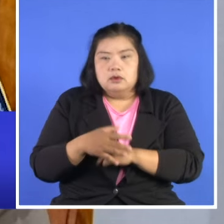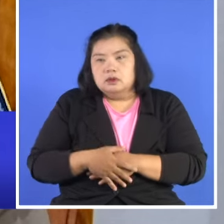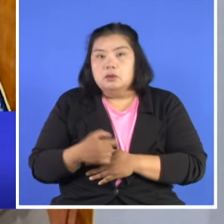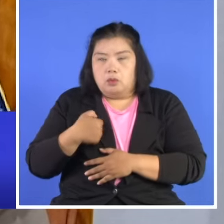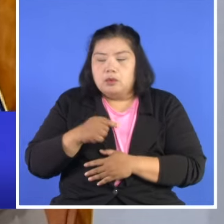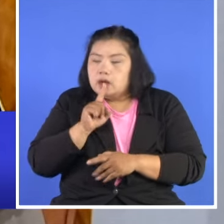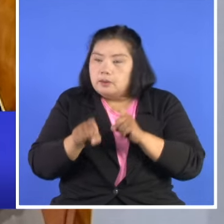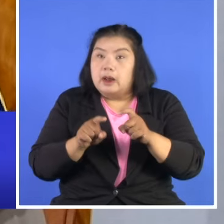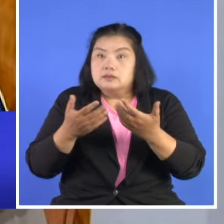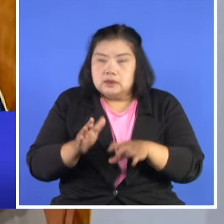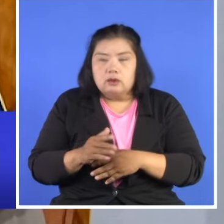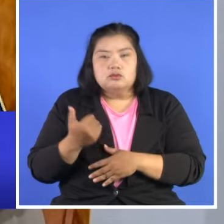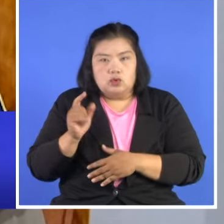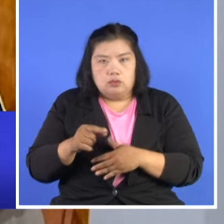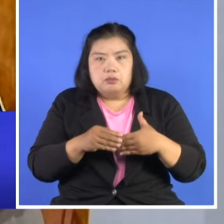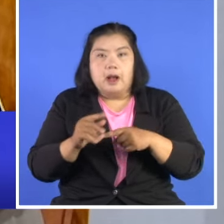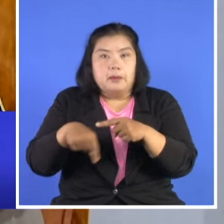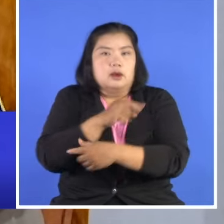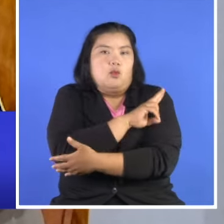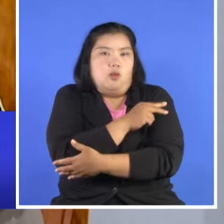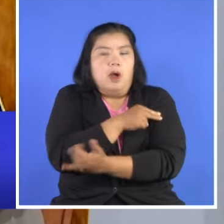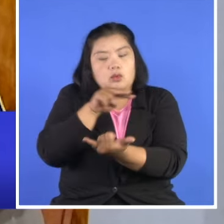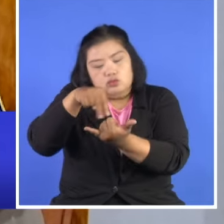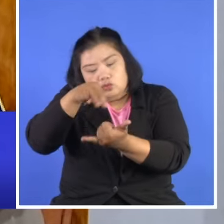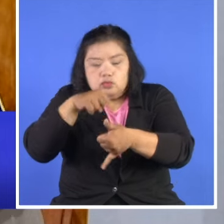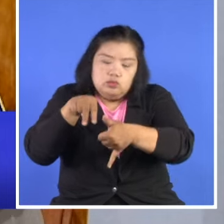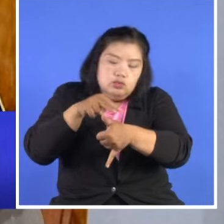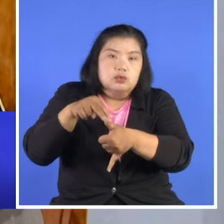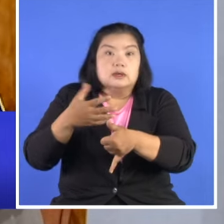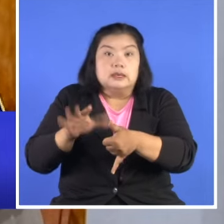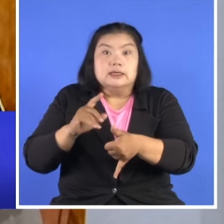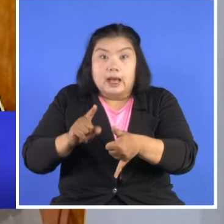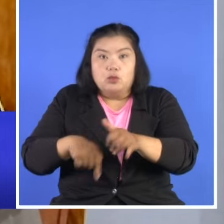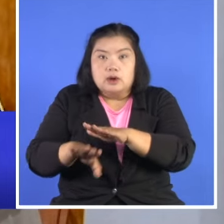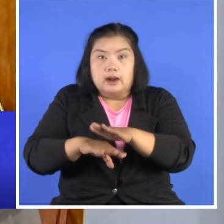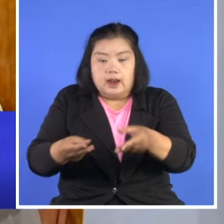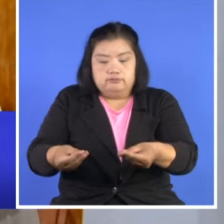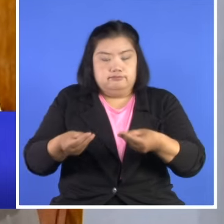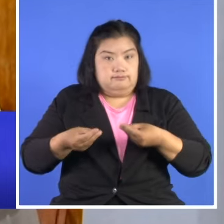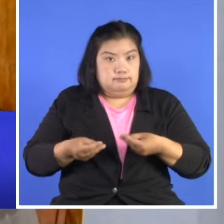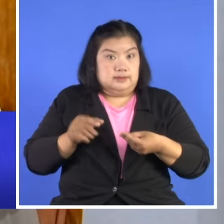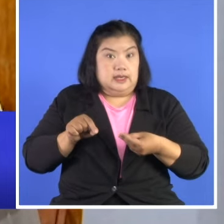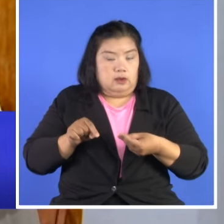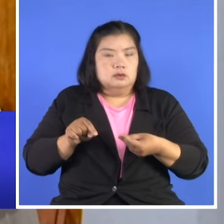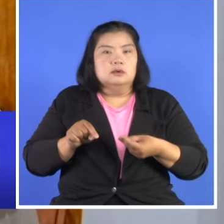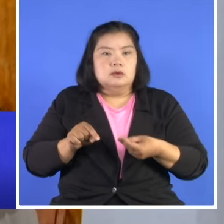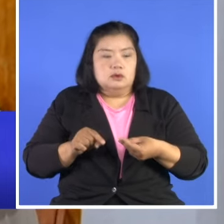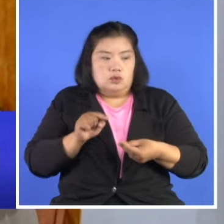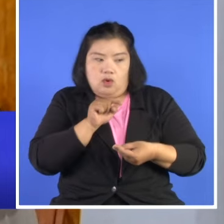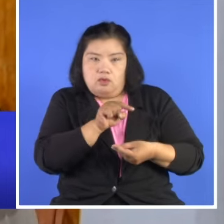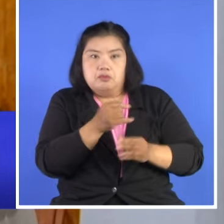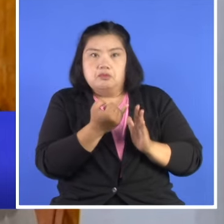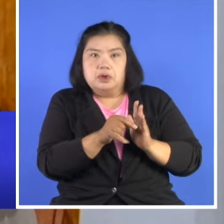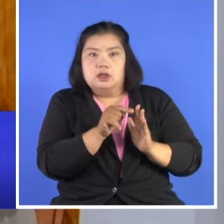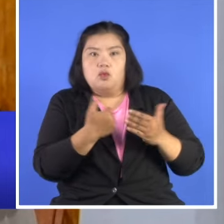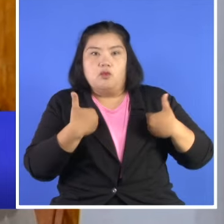ตรวจร่างกายนะครับจากนั้นเองถ้าเกิดได้ผลจากโรงพยาบาลเรียบร้อยก็คงจะได้มีการแจ้งข้อกล่าวหา